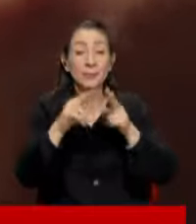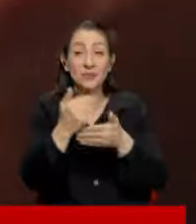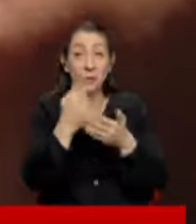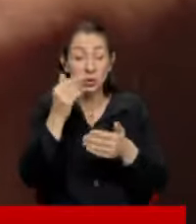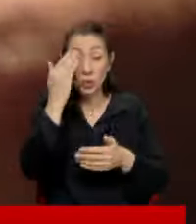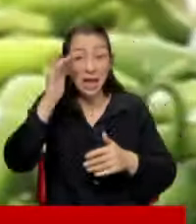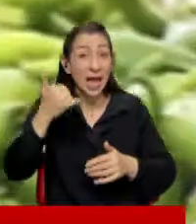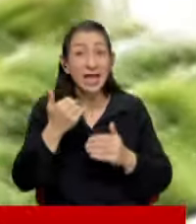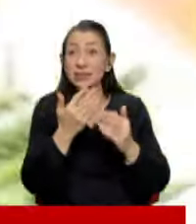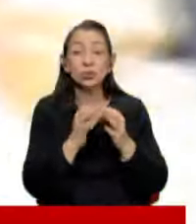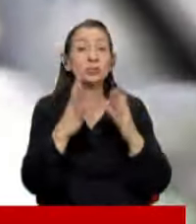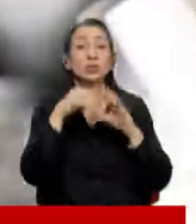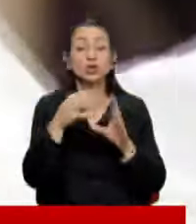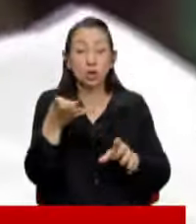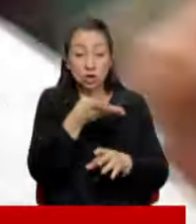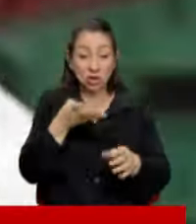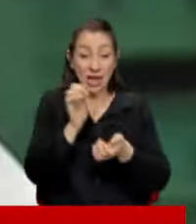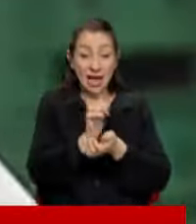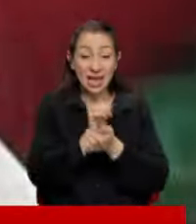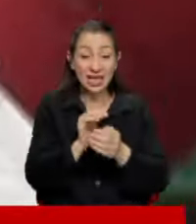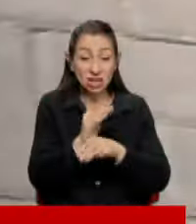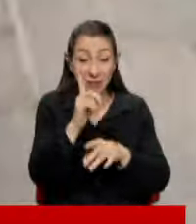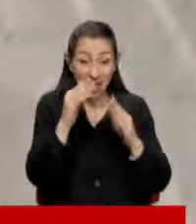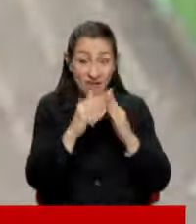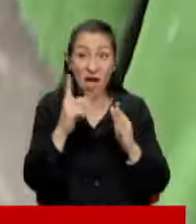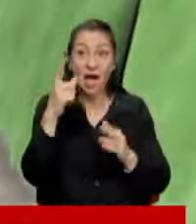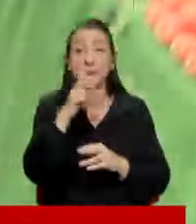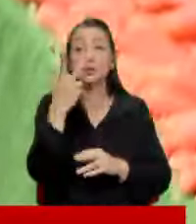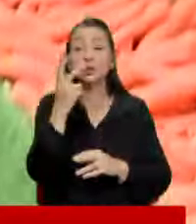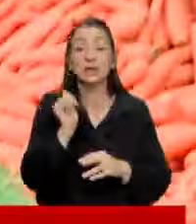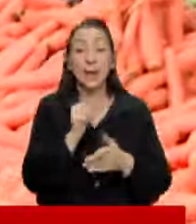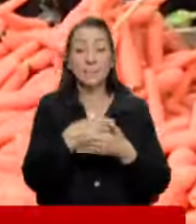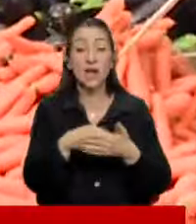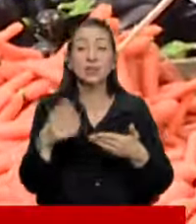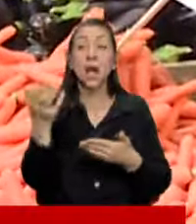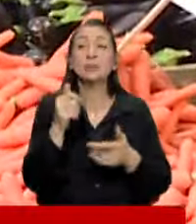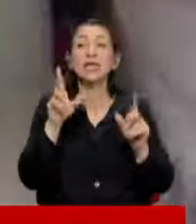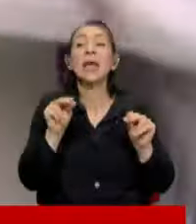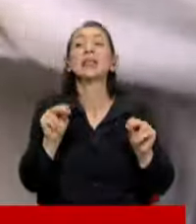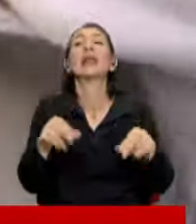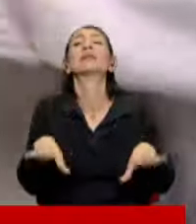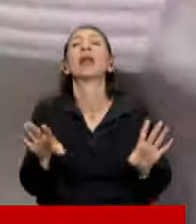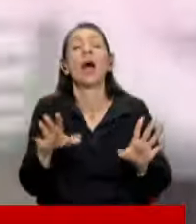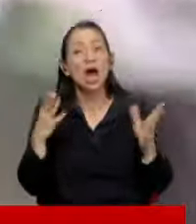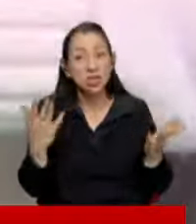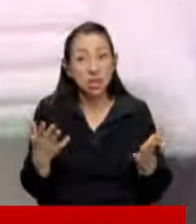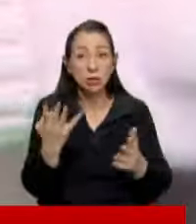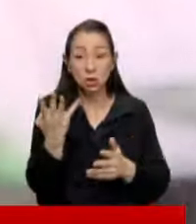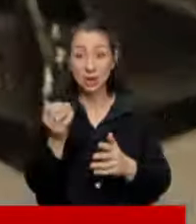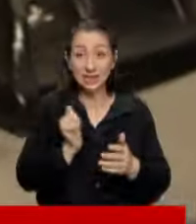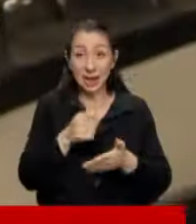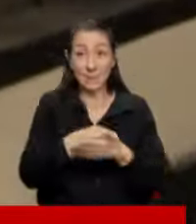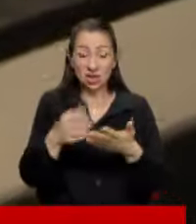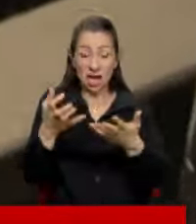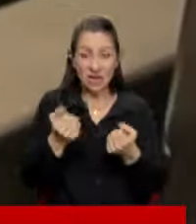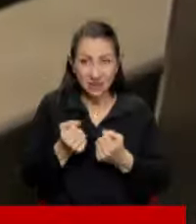yoksulluk sınırını aşmak için 4 kişilik bir ailenin yaşadığı bir eve ayda 3 asgari ücret girmesi bile yetmiyor Ancak eve 4 asgari